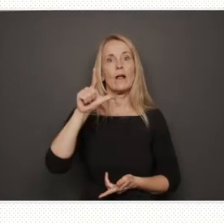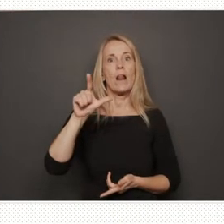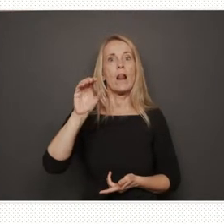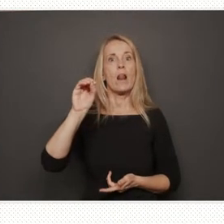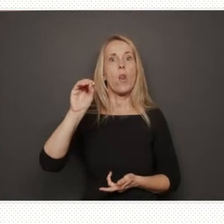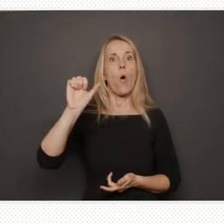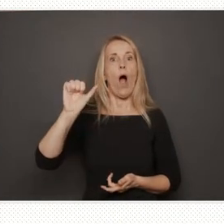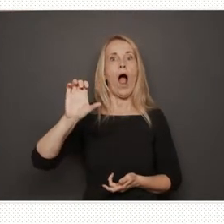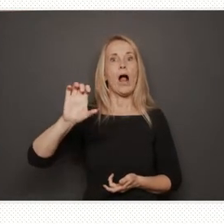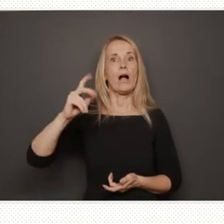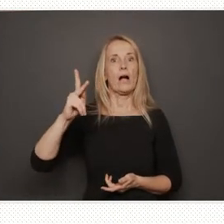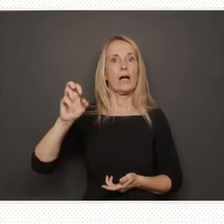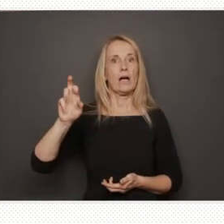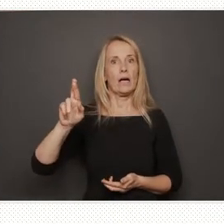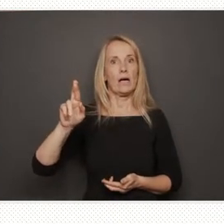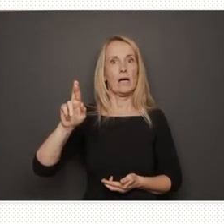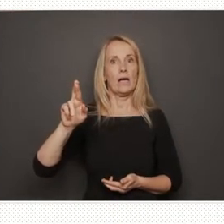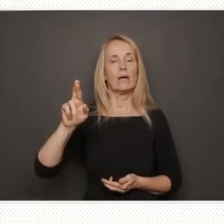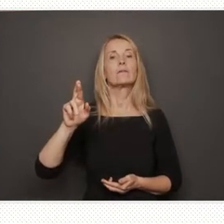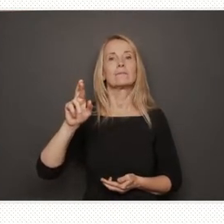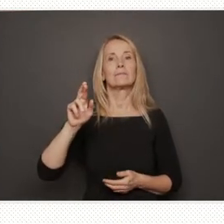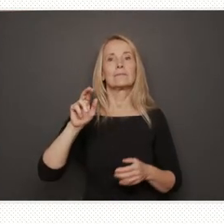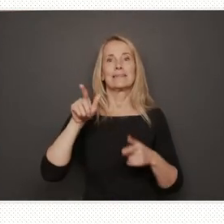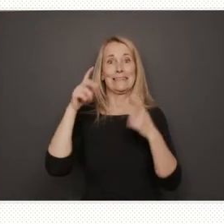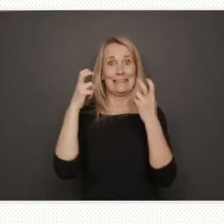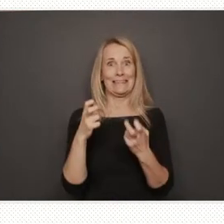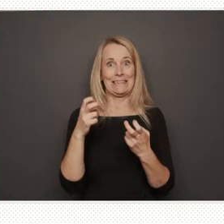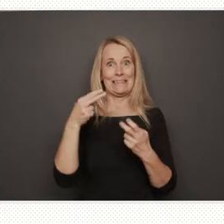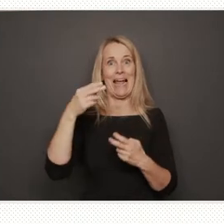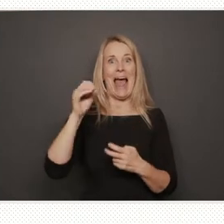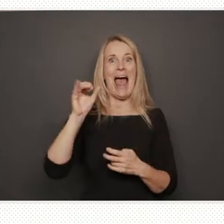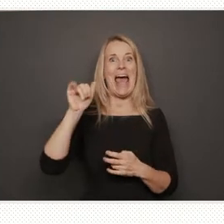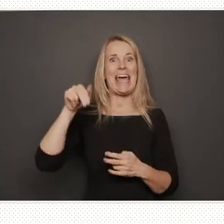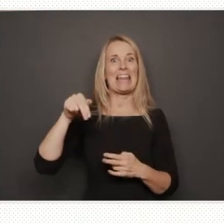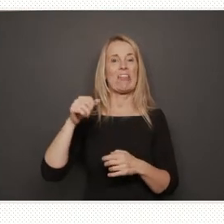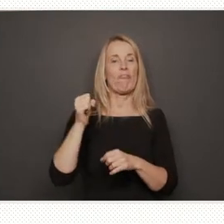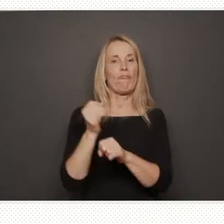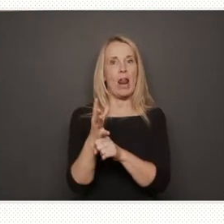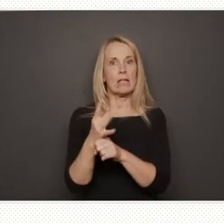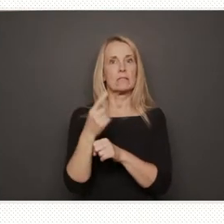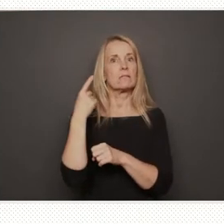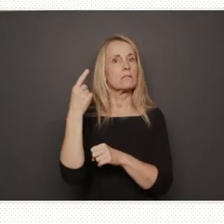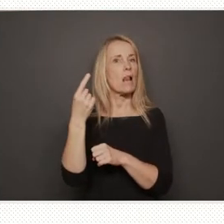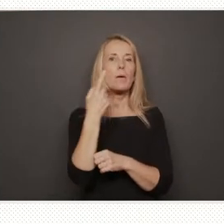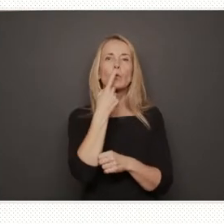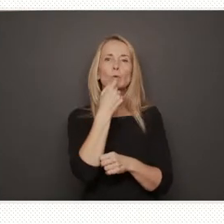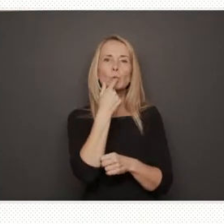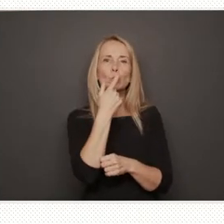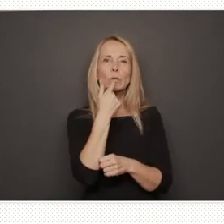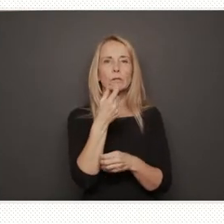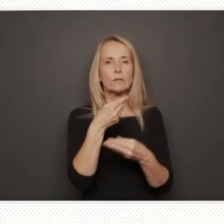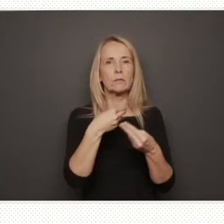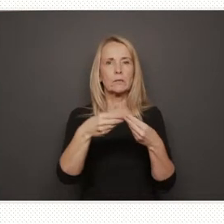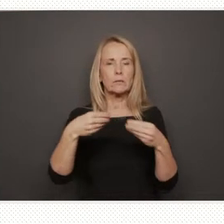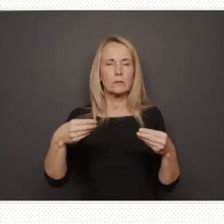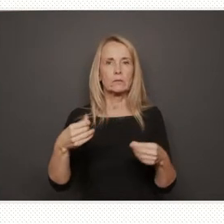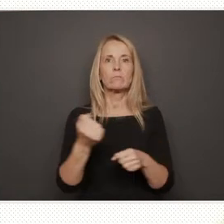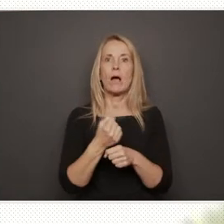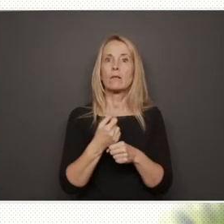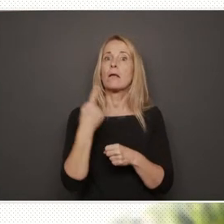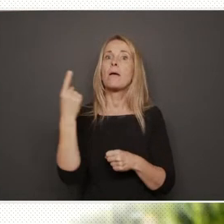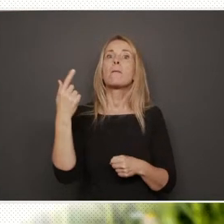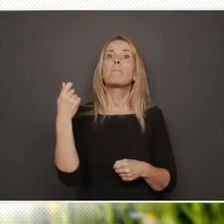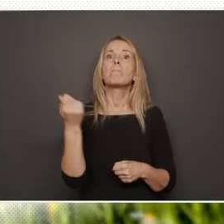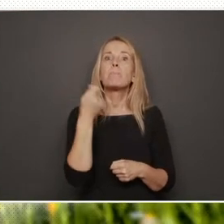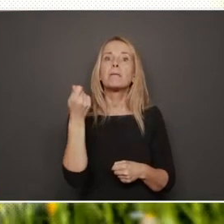Der Betrieb Loaca Konfekt mit Sitz in Hainfels stellt Waffelgebäck und Süßwaren her. Für den Betrieb ist nicht